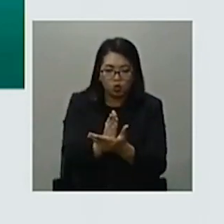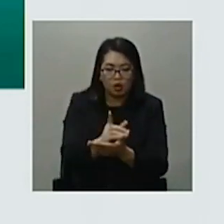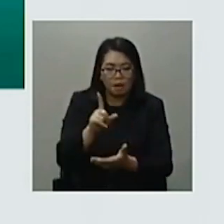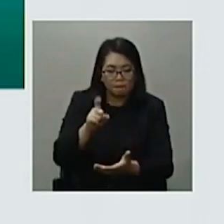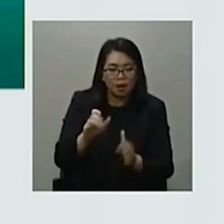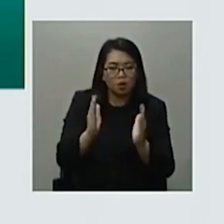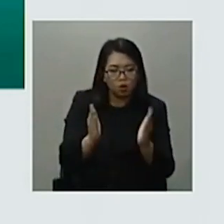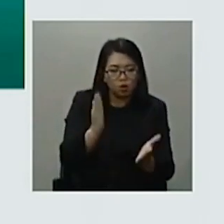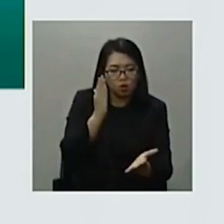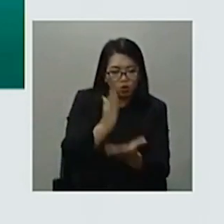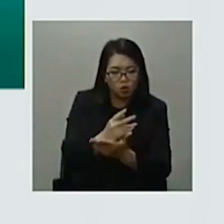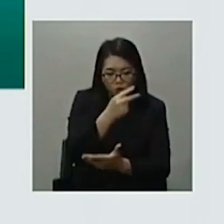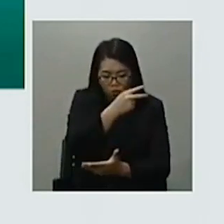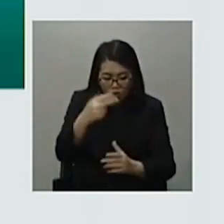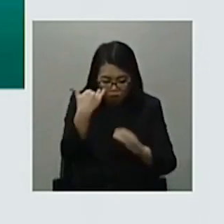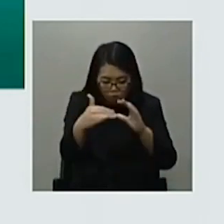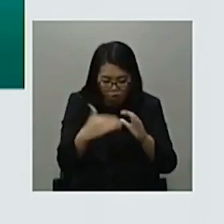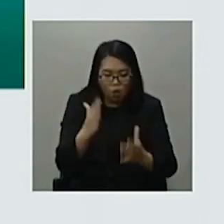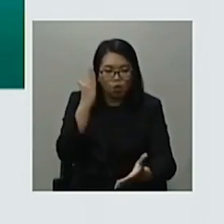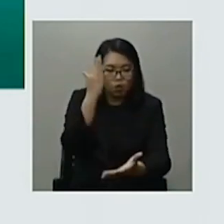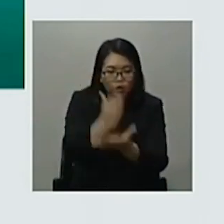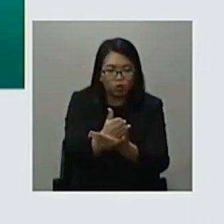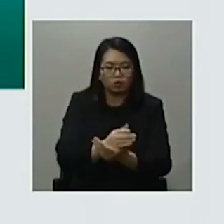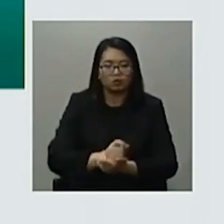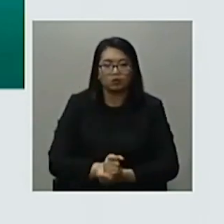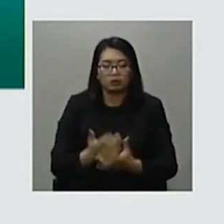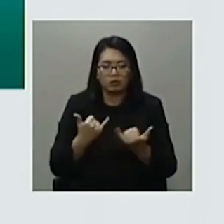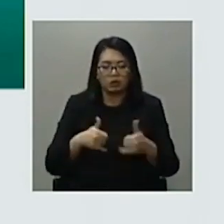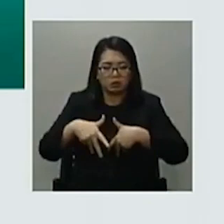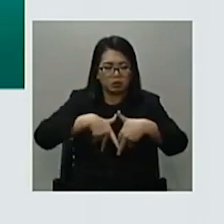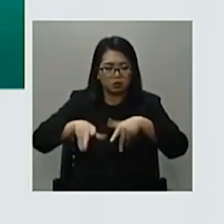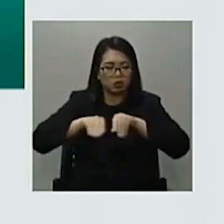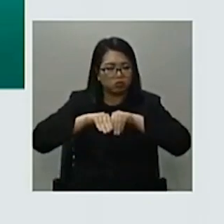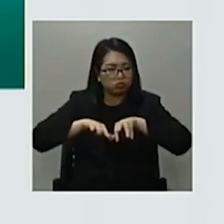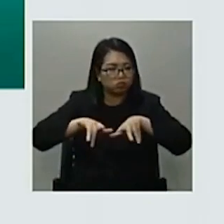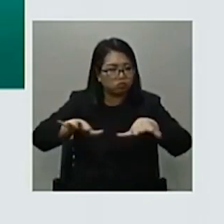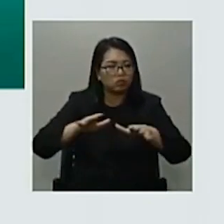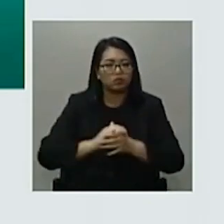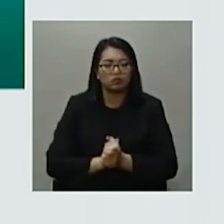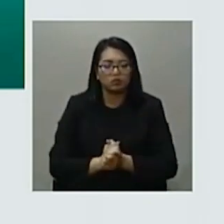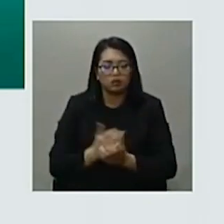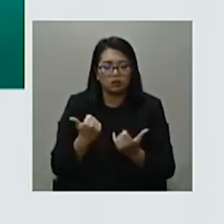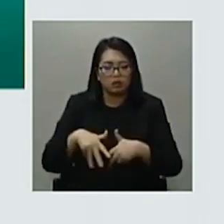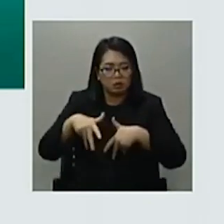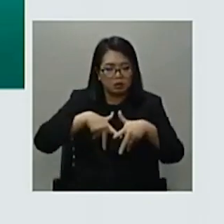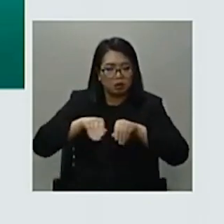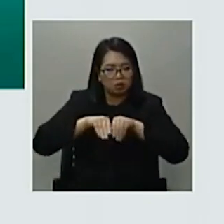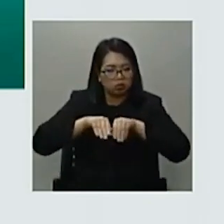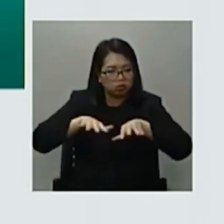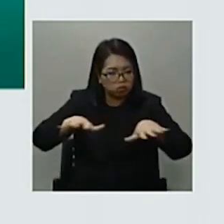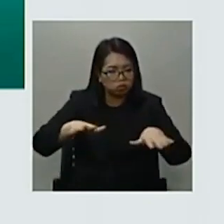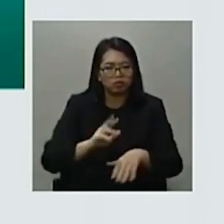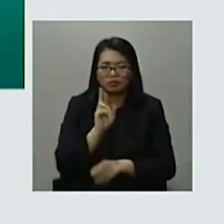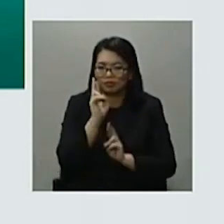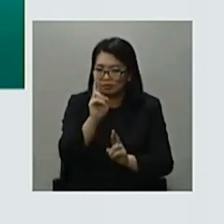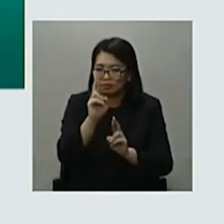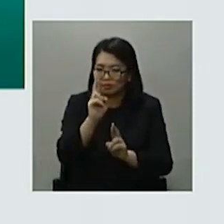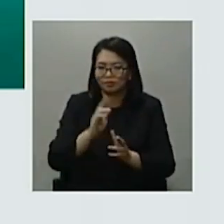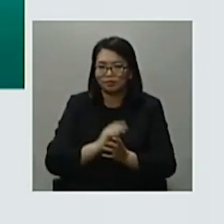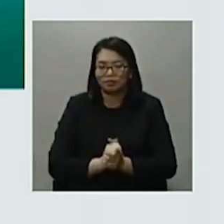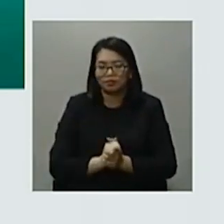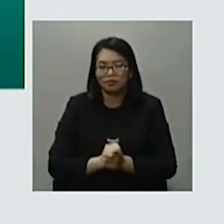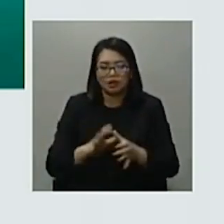ชนการยุยงปลุกปั่นประชาชนให้เกิดความแตกแยกเพื่อความมั่นคงในการสืบทอดอำนาจของรัฐบ